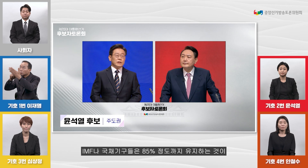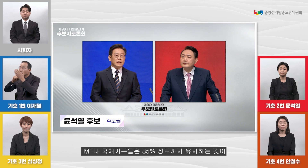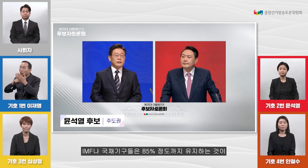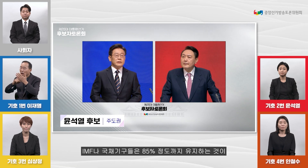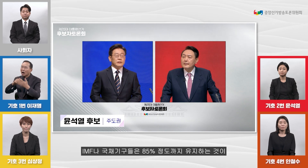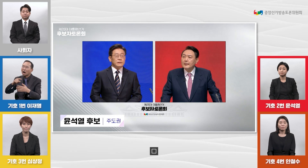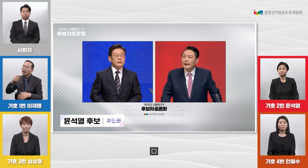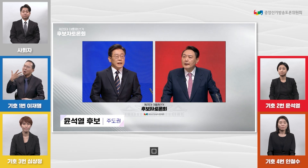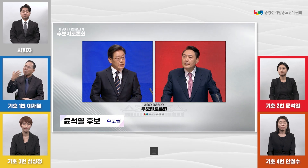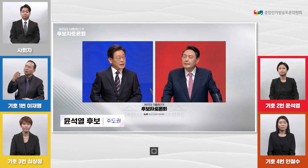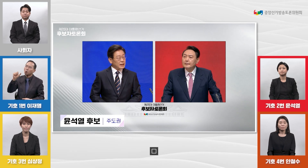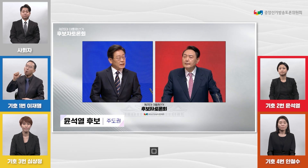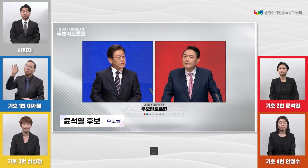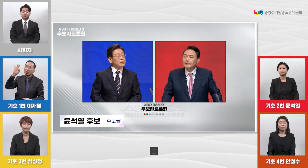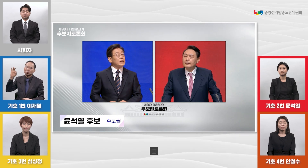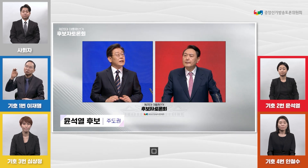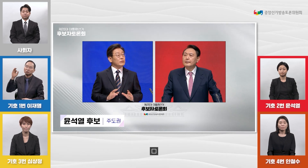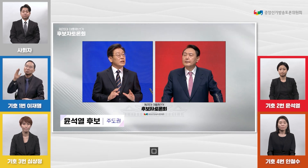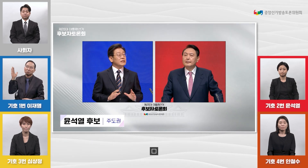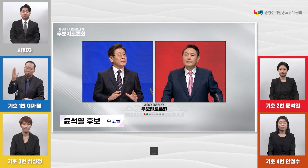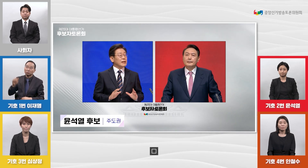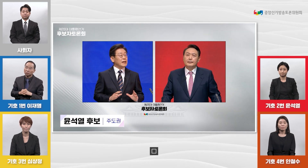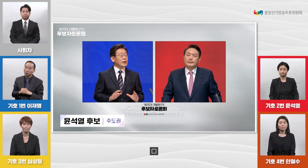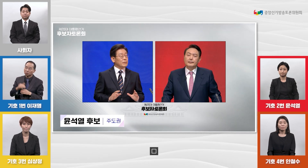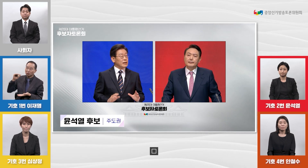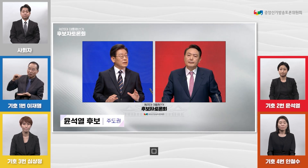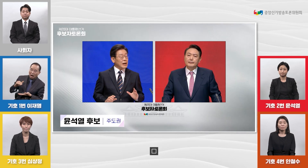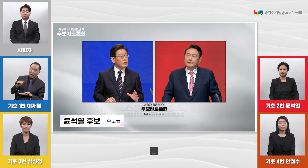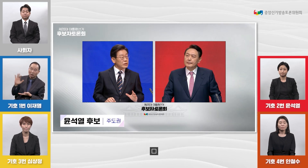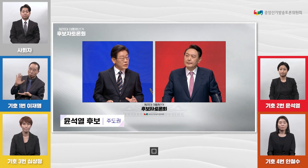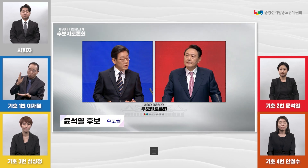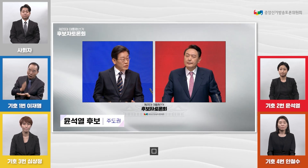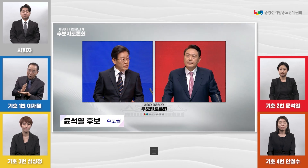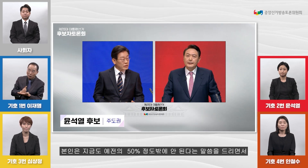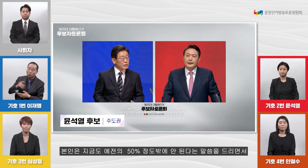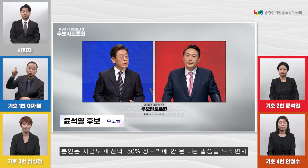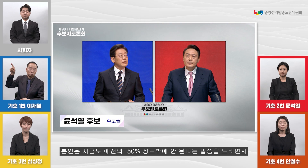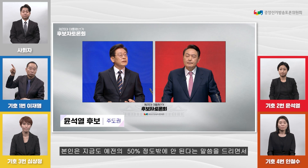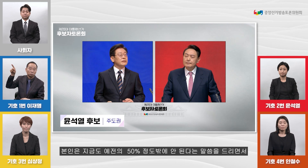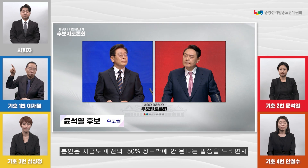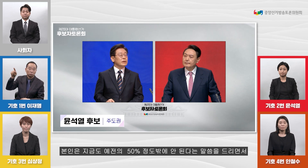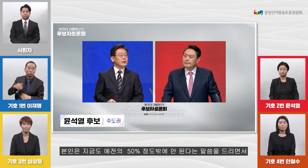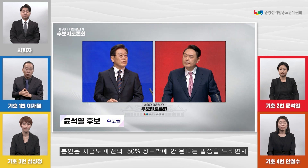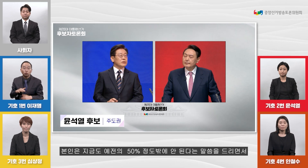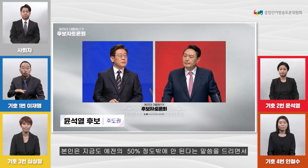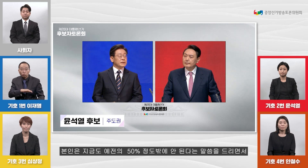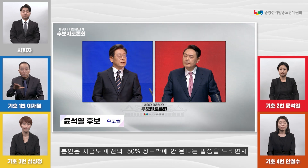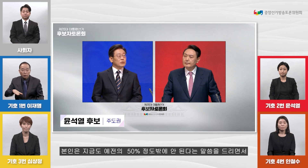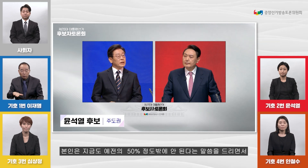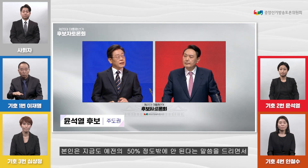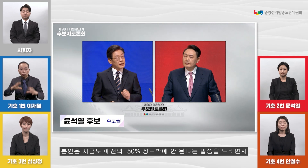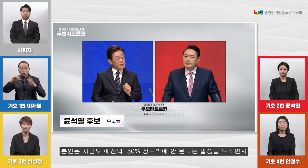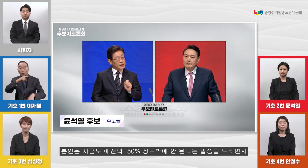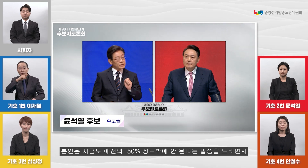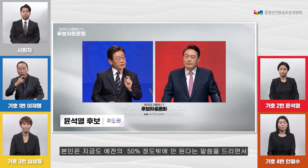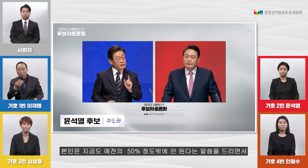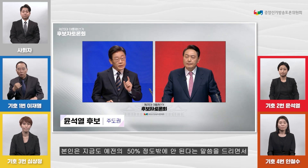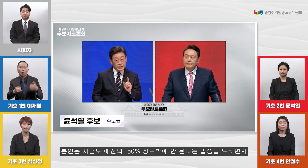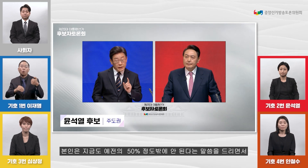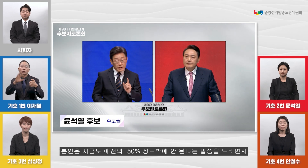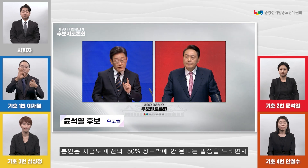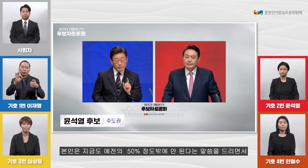정도까지 유지하는 것이 적정하니까 너무 낮게 유지하지 말라라고 말을 하고 있고요. 네. 우리는 지금도 여전히 50% 정도밖에 안 된다는